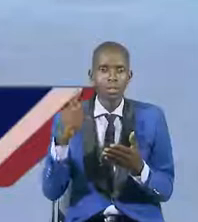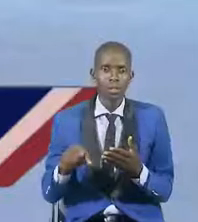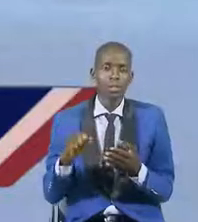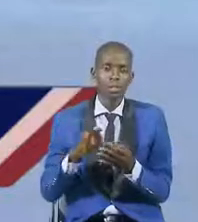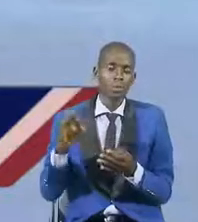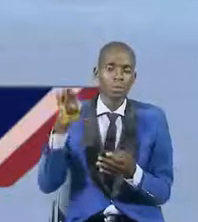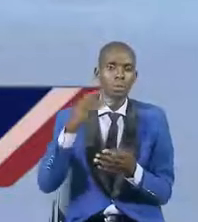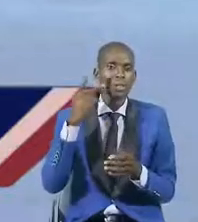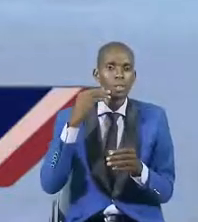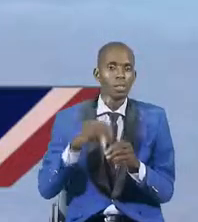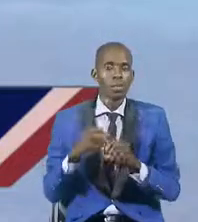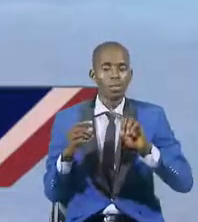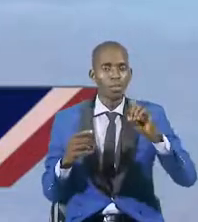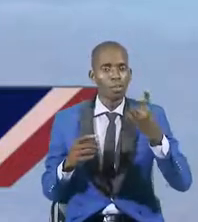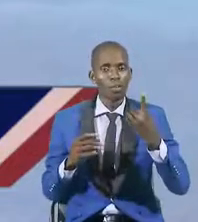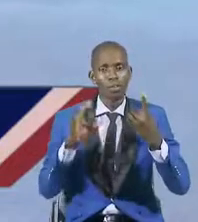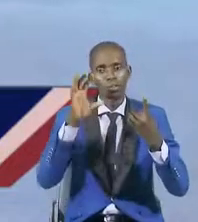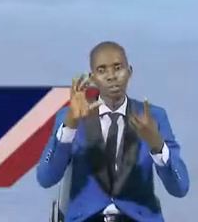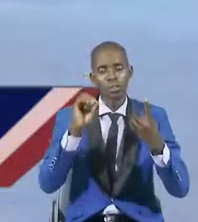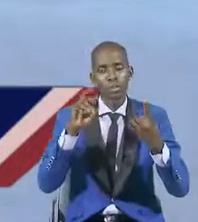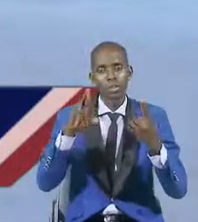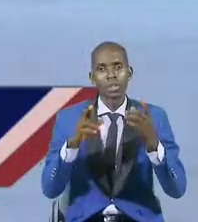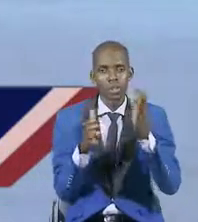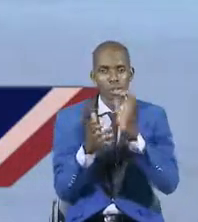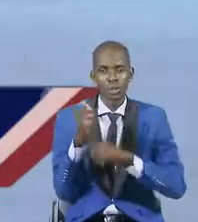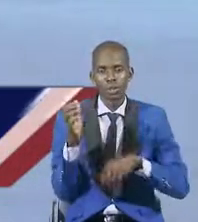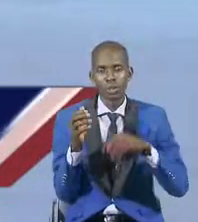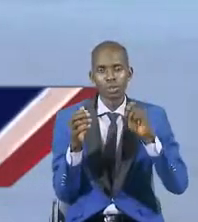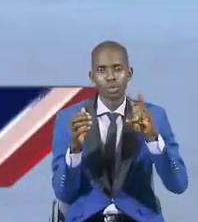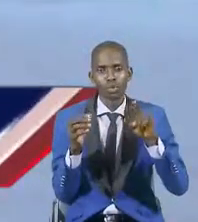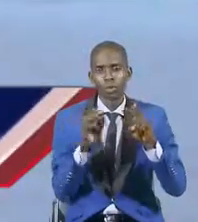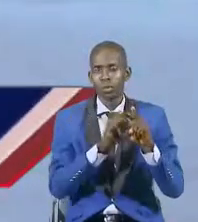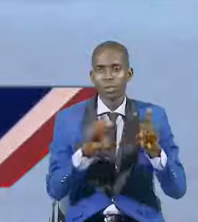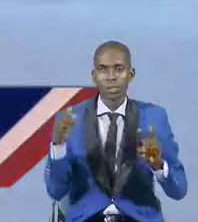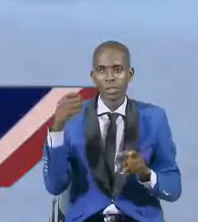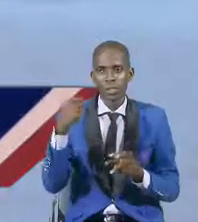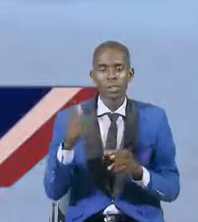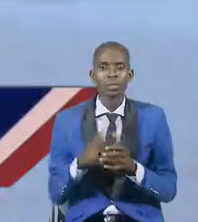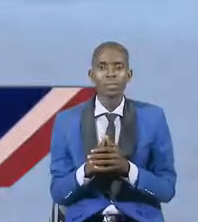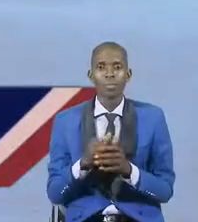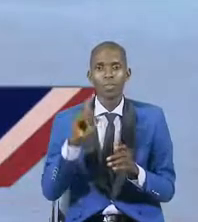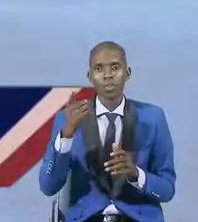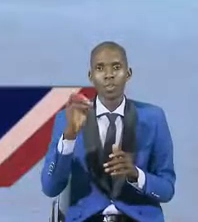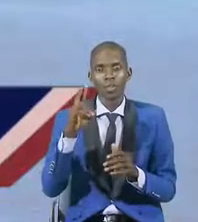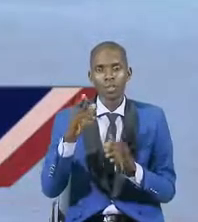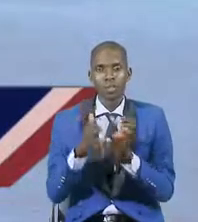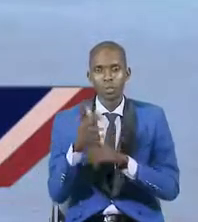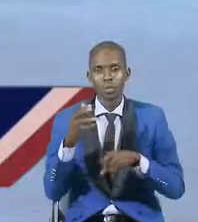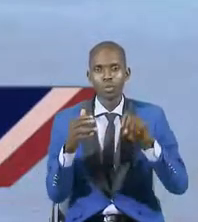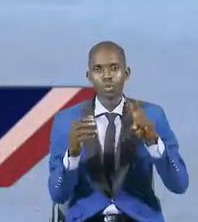esprits. 1 Corinthiens 12, verset 10. 1 Corinthiens 12,